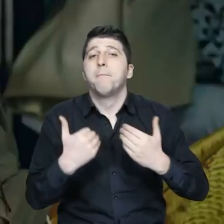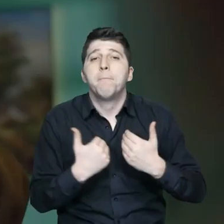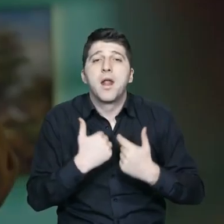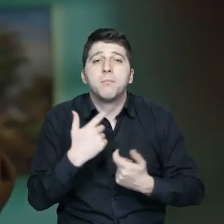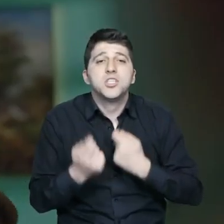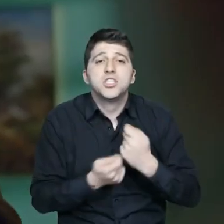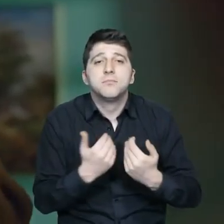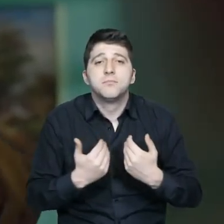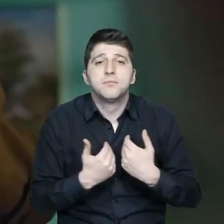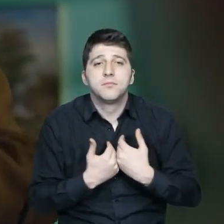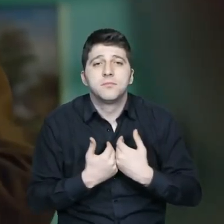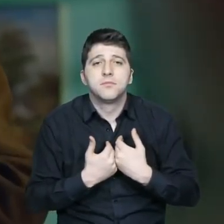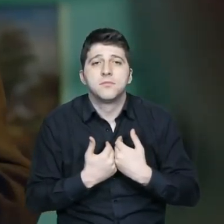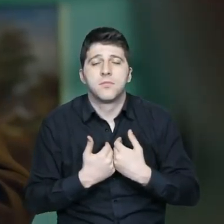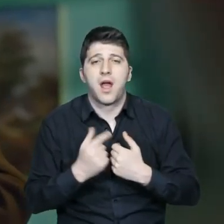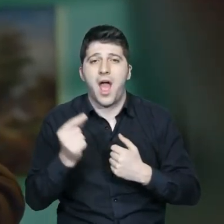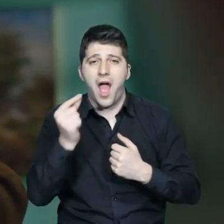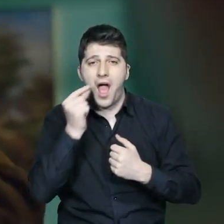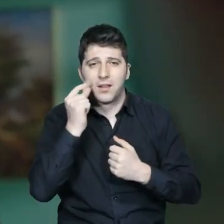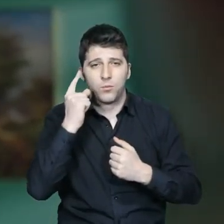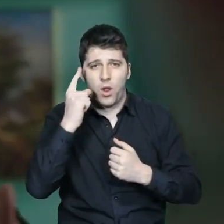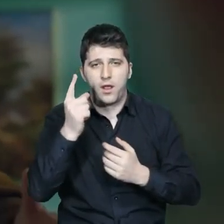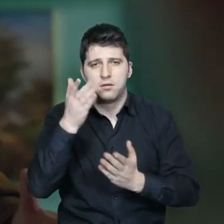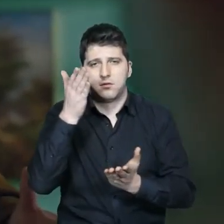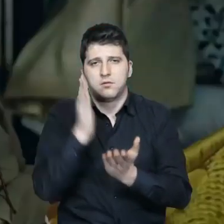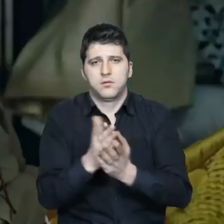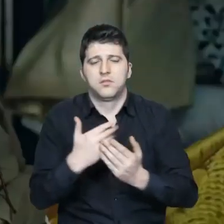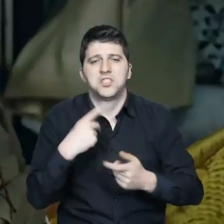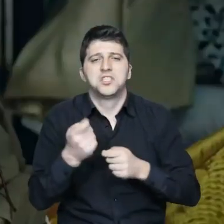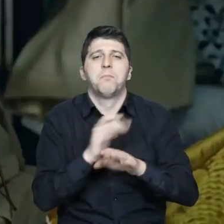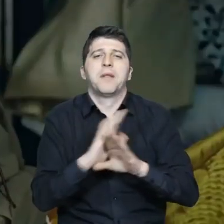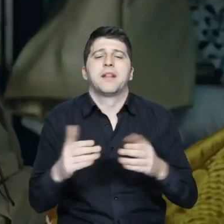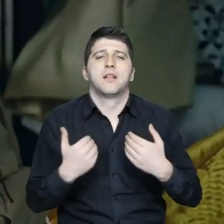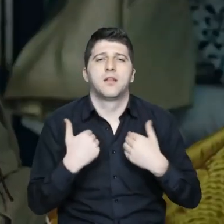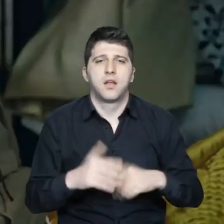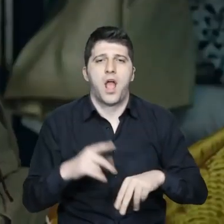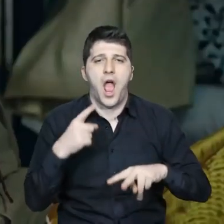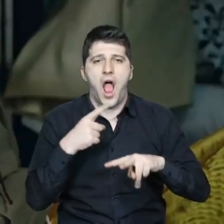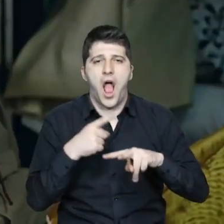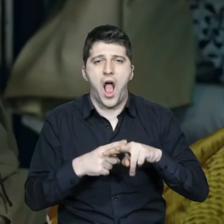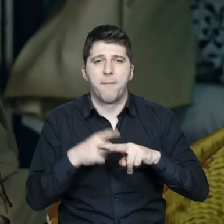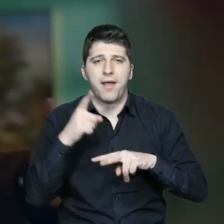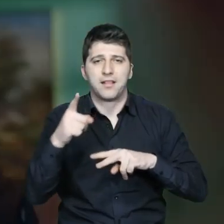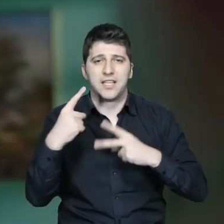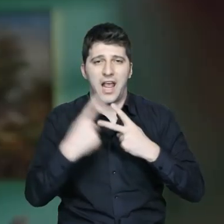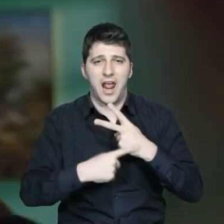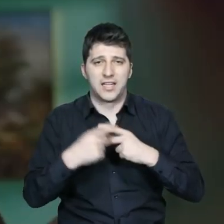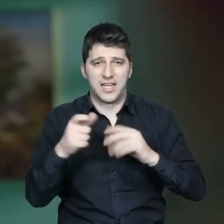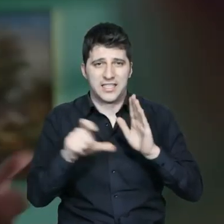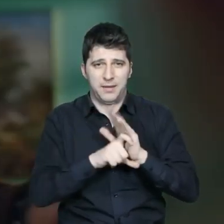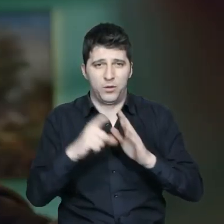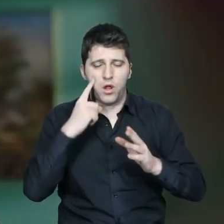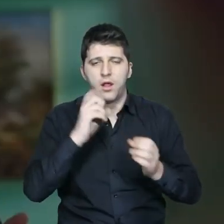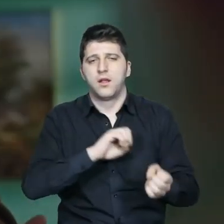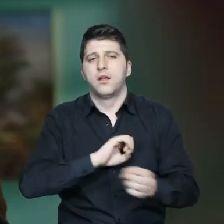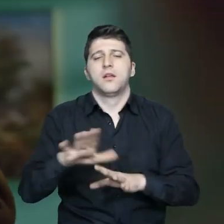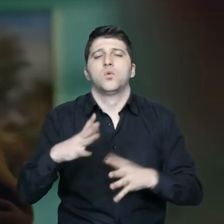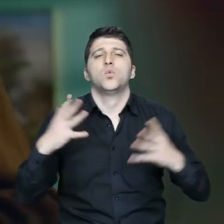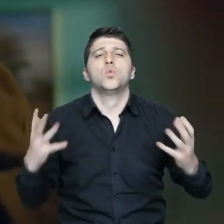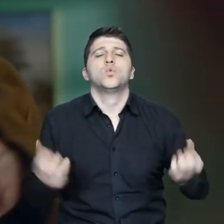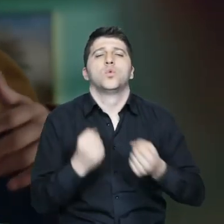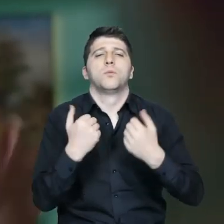de dikine adam gömmek. Bu iş bitti baba. Ahmet Yanardağ kimliğinden sonsuza kadar